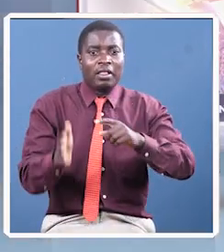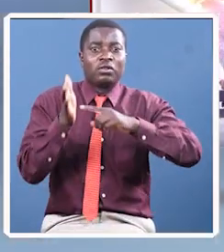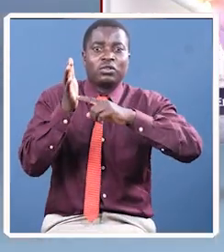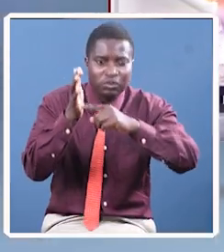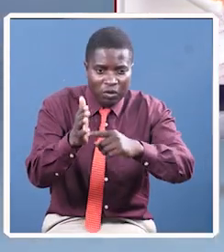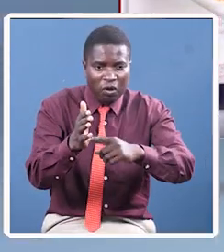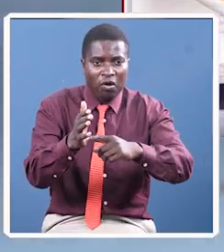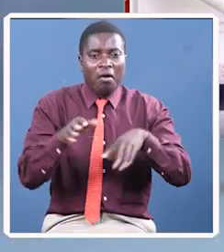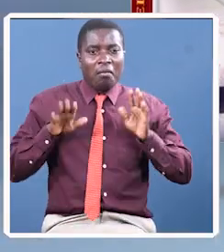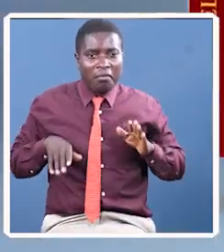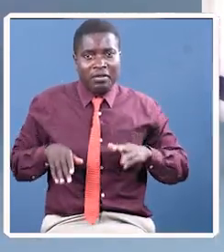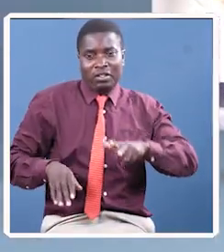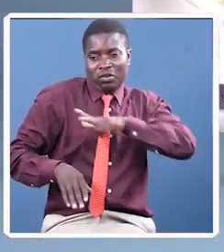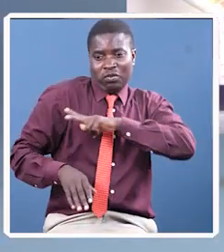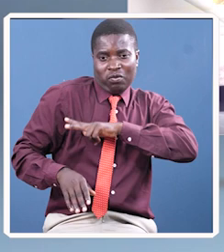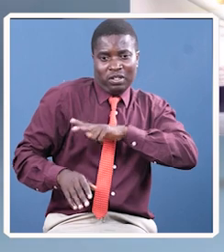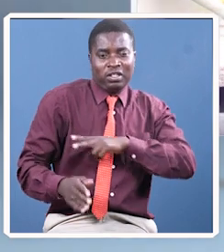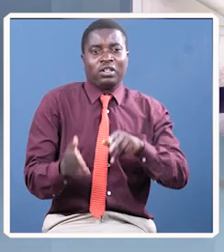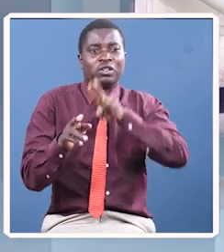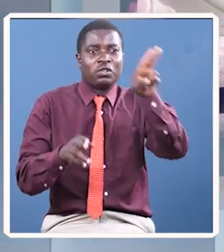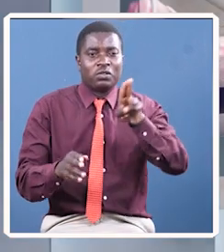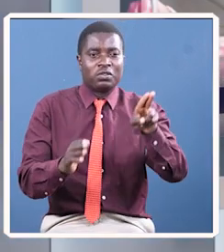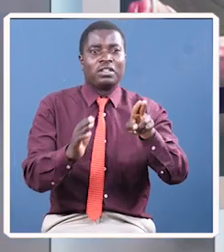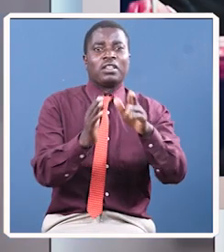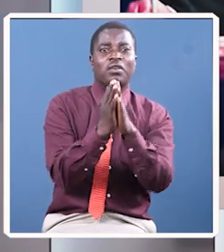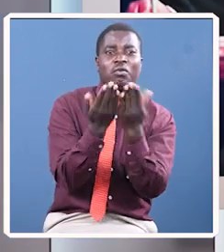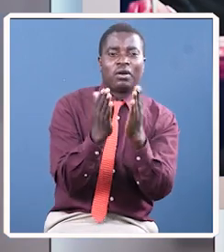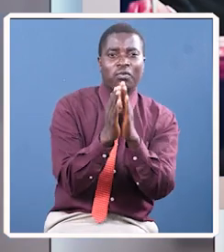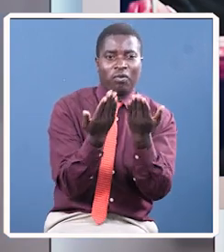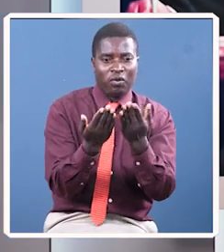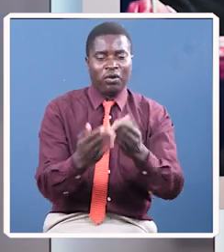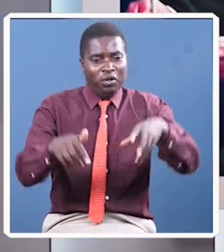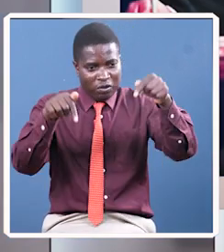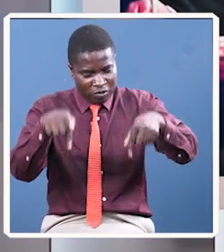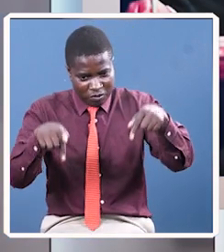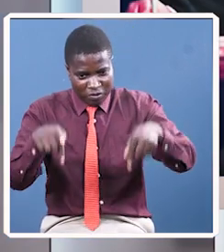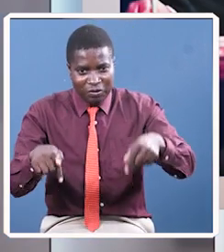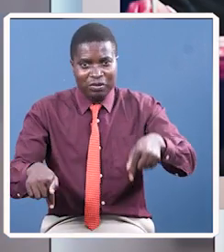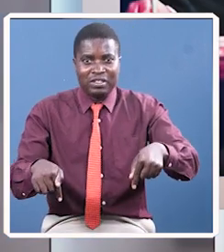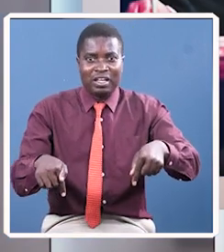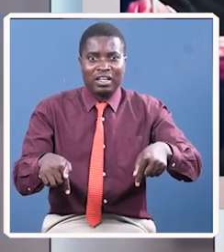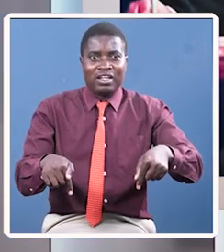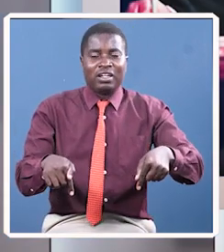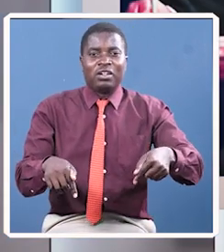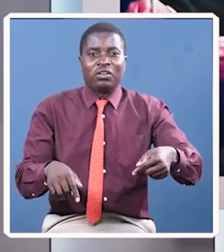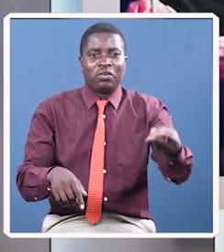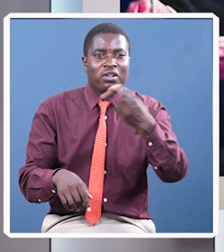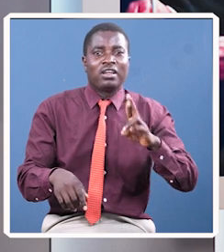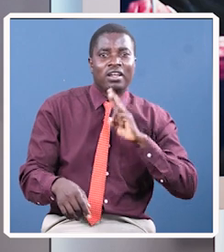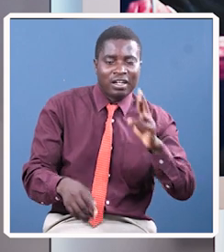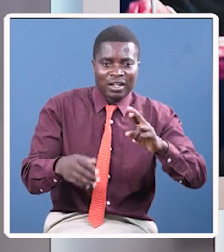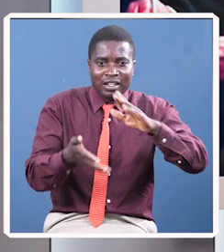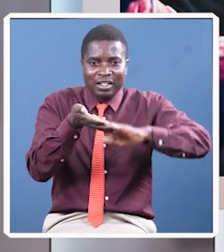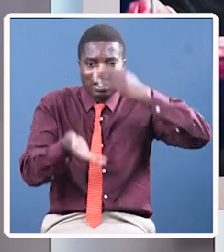White ma writings ake tichishandisa Bible. Nasi tiri kuenda one very very